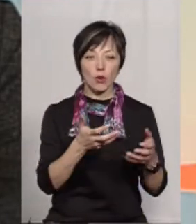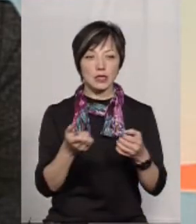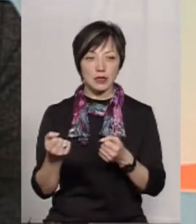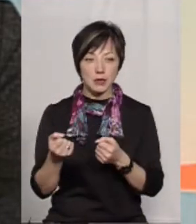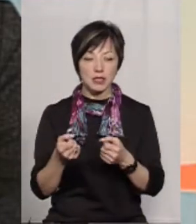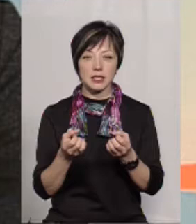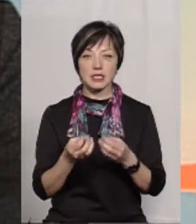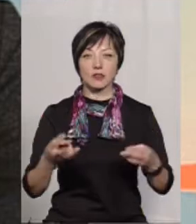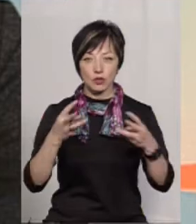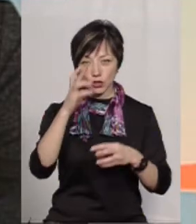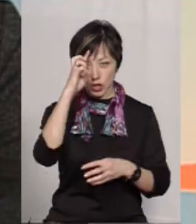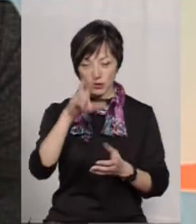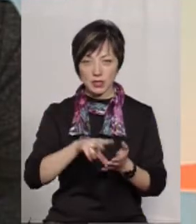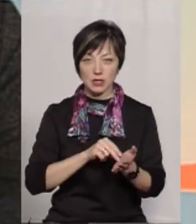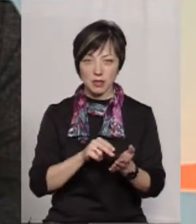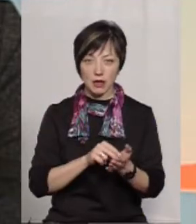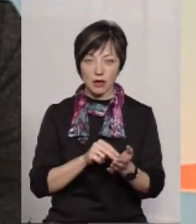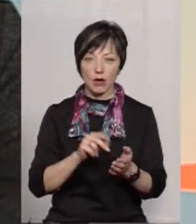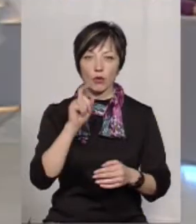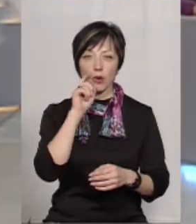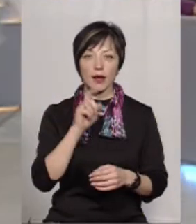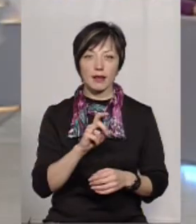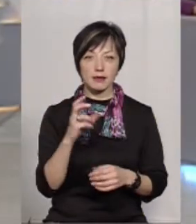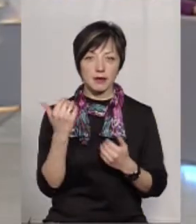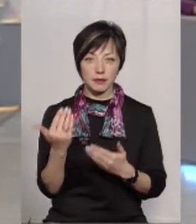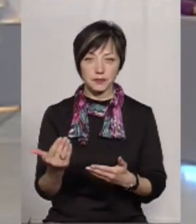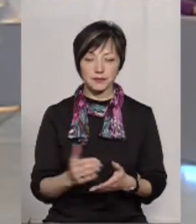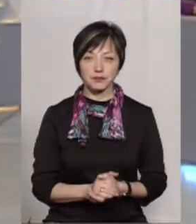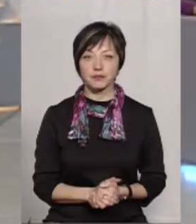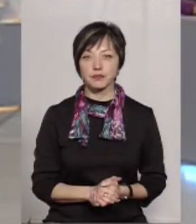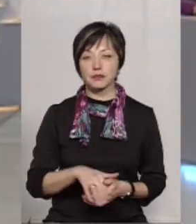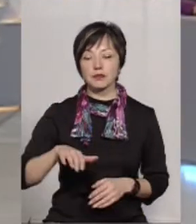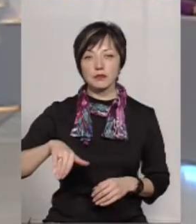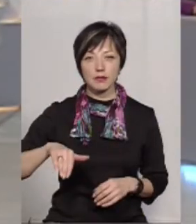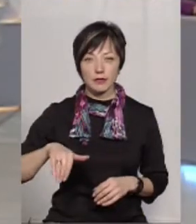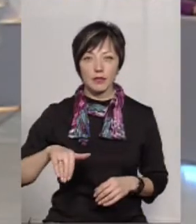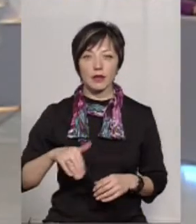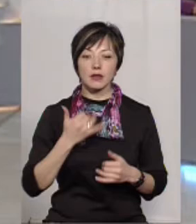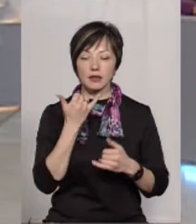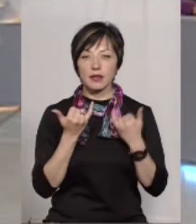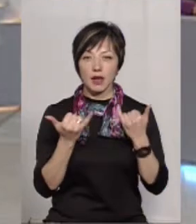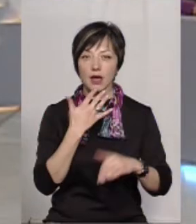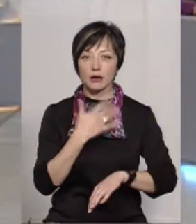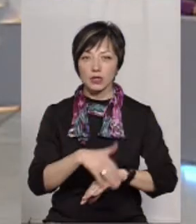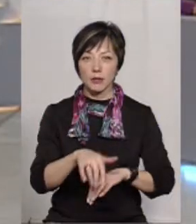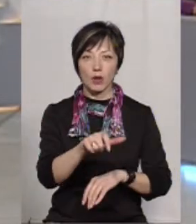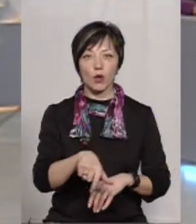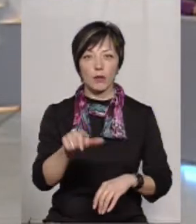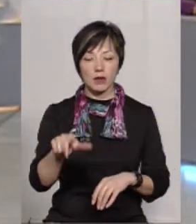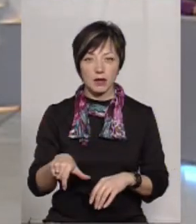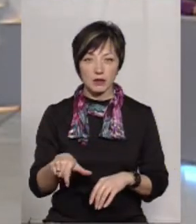отримати свідоцтво державного зразка, свідоцтво українське. Потім для іноземних громадян, будемо